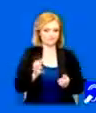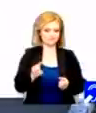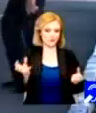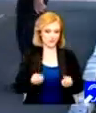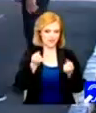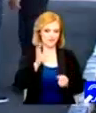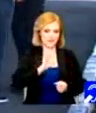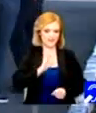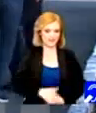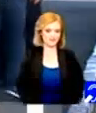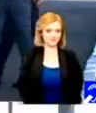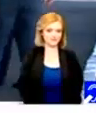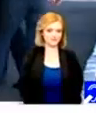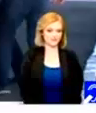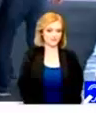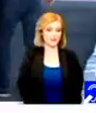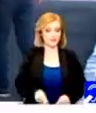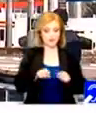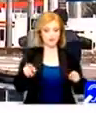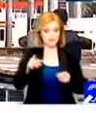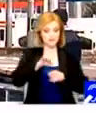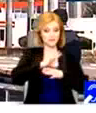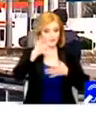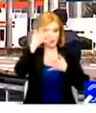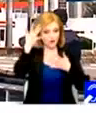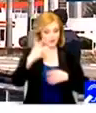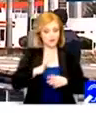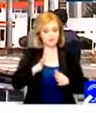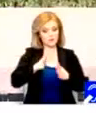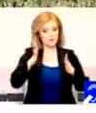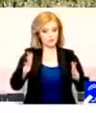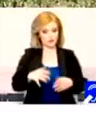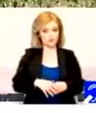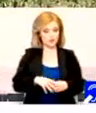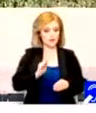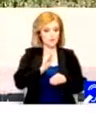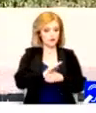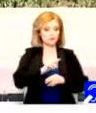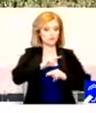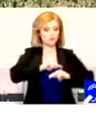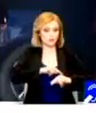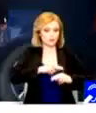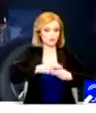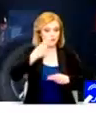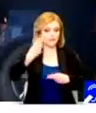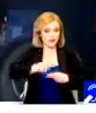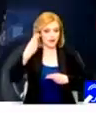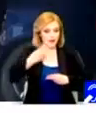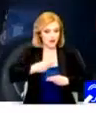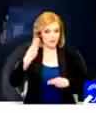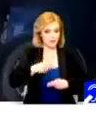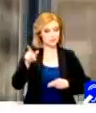domeniu. În perioada sărbătorilor de Paști va crește numărul vameșilor de la frontiera moldo-română pe ambele maluri